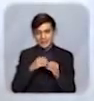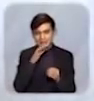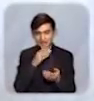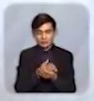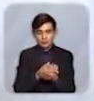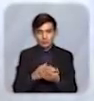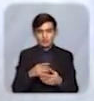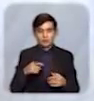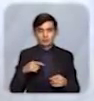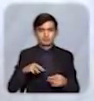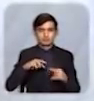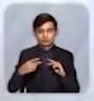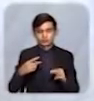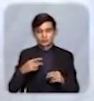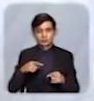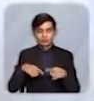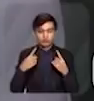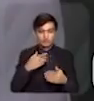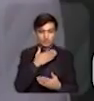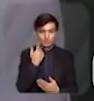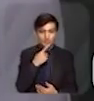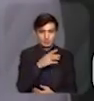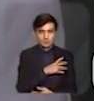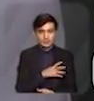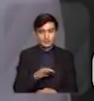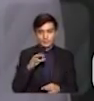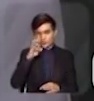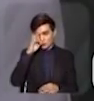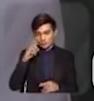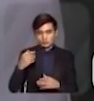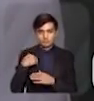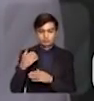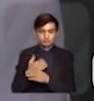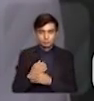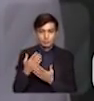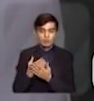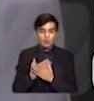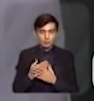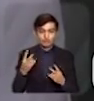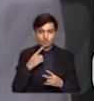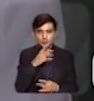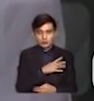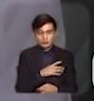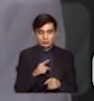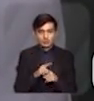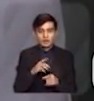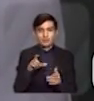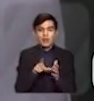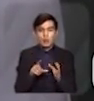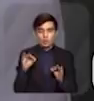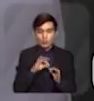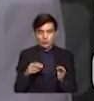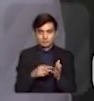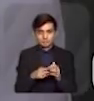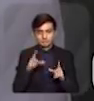жағдай өзгерген жоқ дейді. Мемлекет тарапынан жақсы біздерге қолдау керек деп жаңағы айтқандай салықтың